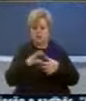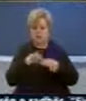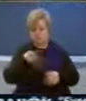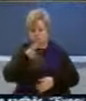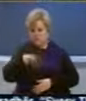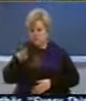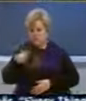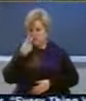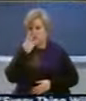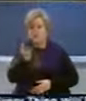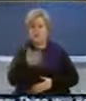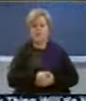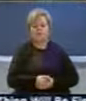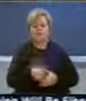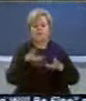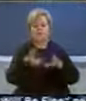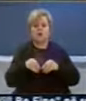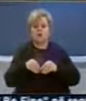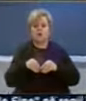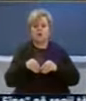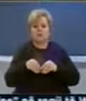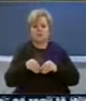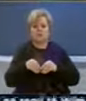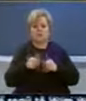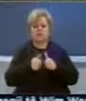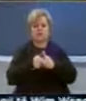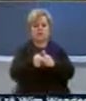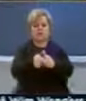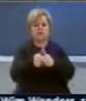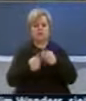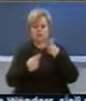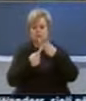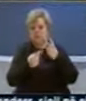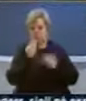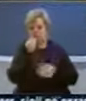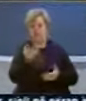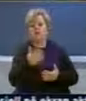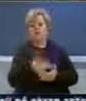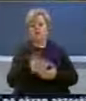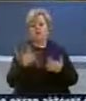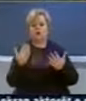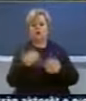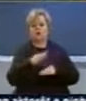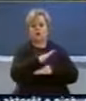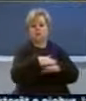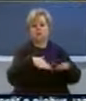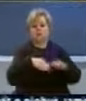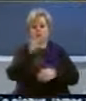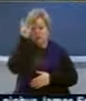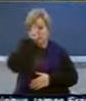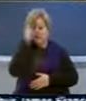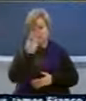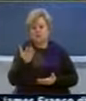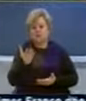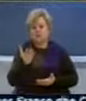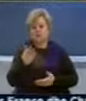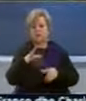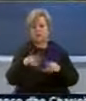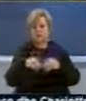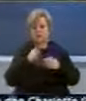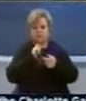shohim se sa janë implementuar dhe mos t'i përcjellim përmes mediave se sa po implementon shteti serb dhe sa janë të